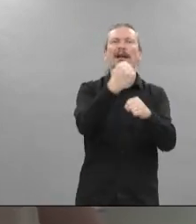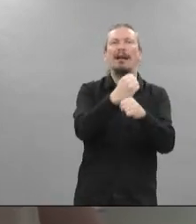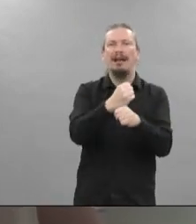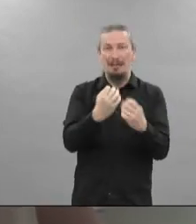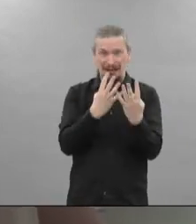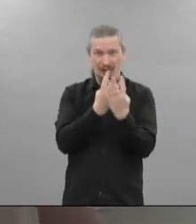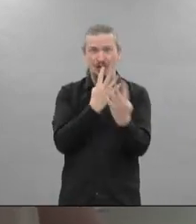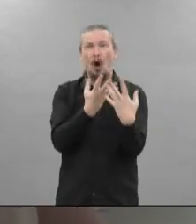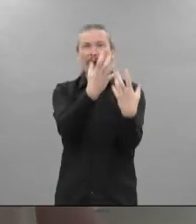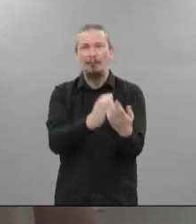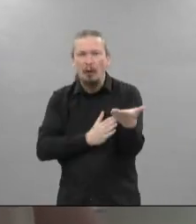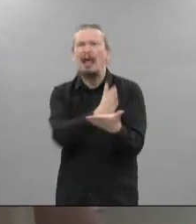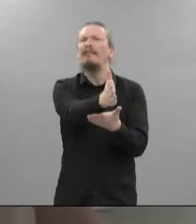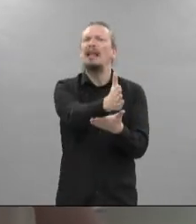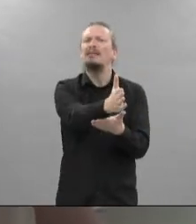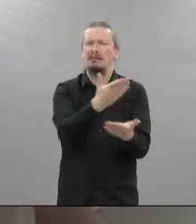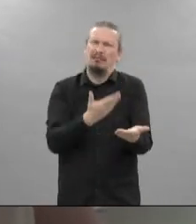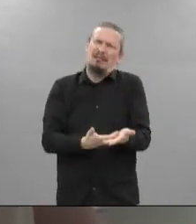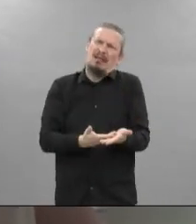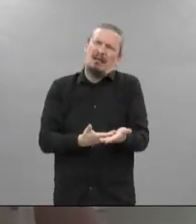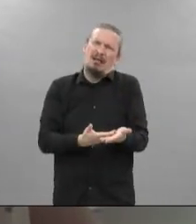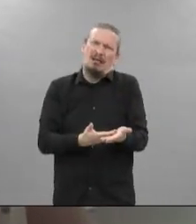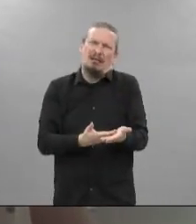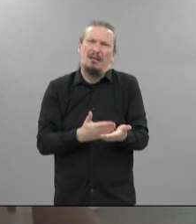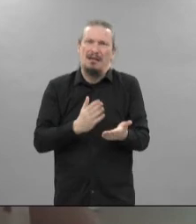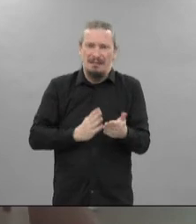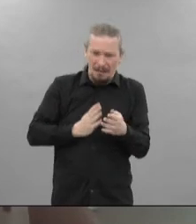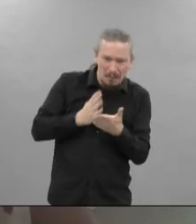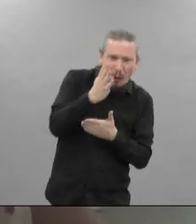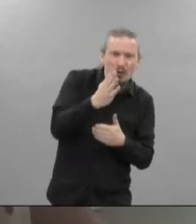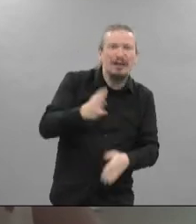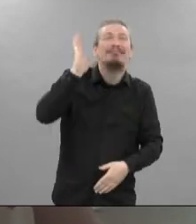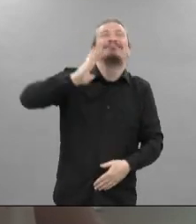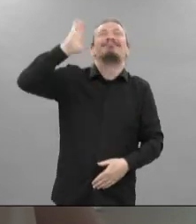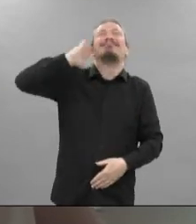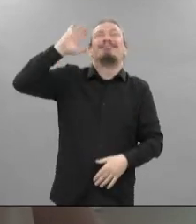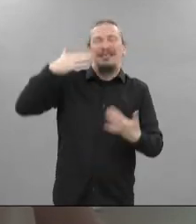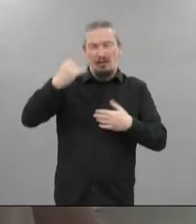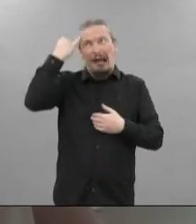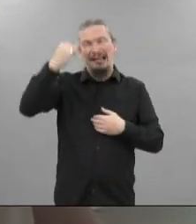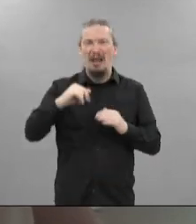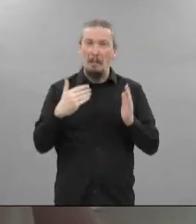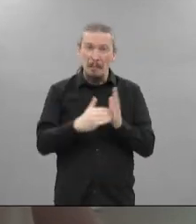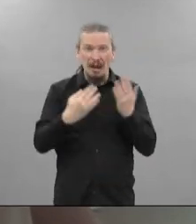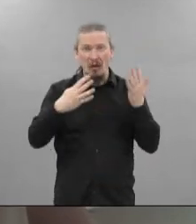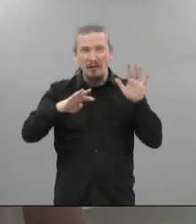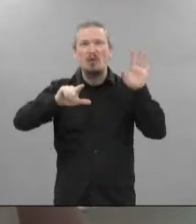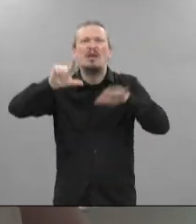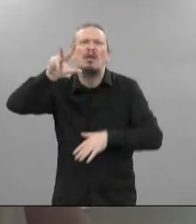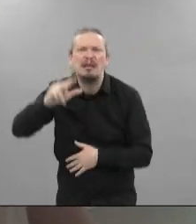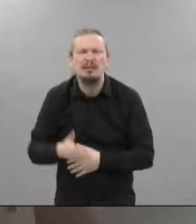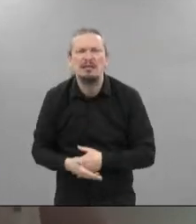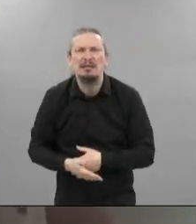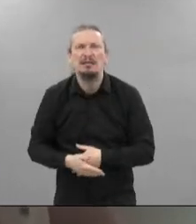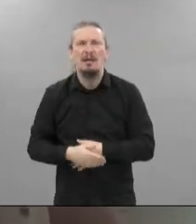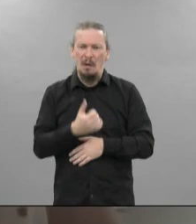captants, serait la poursuite d'un projet dont les premières réflexions datent de 1973. Mobiliser plusieurs dizaines de millions d'euros